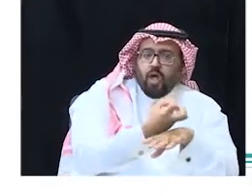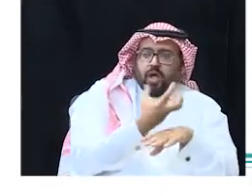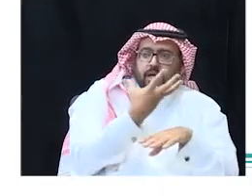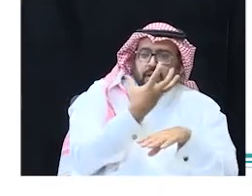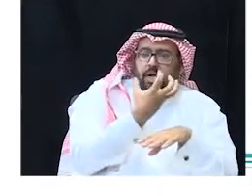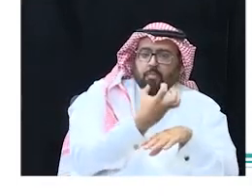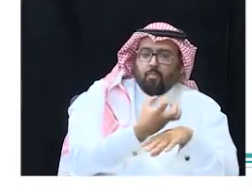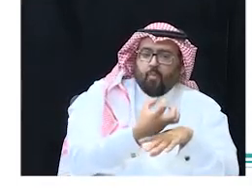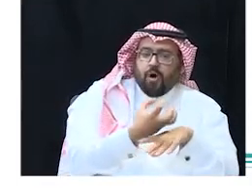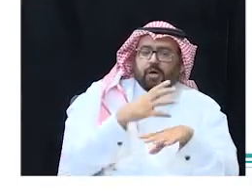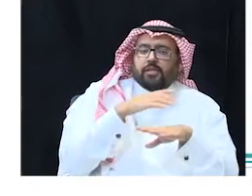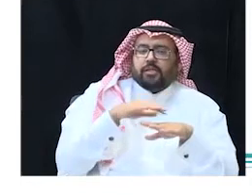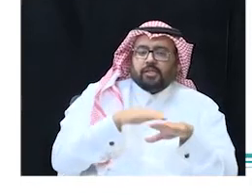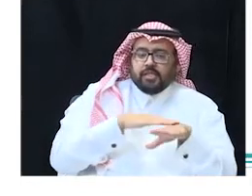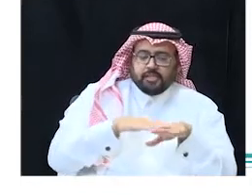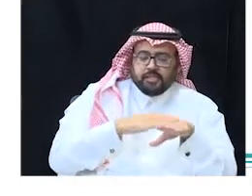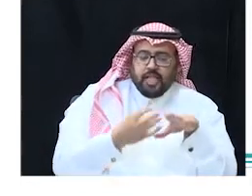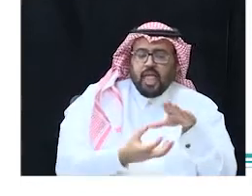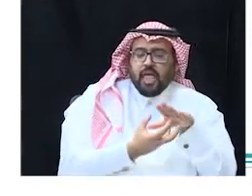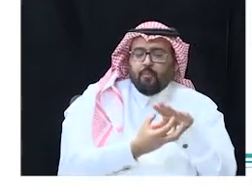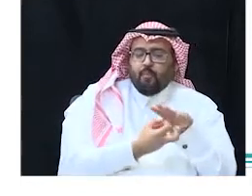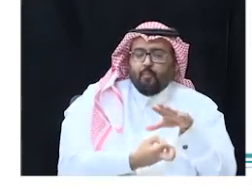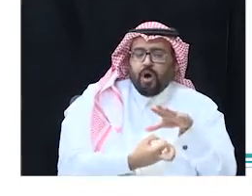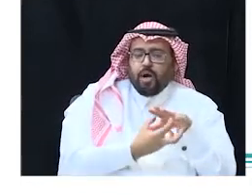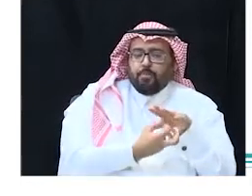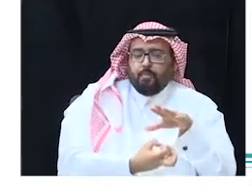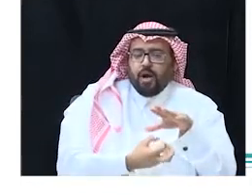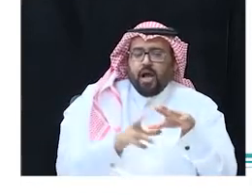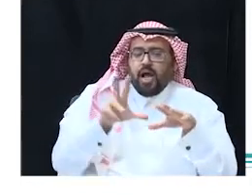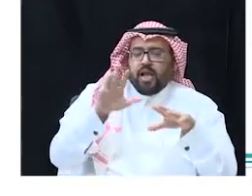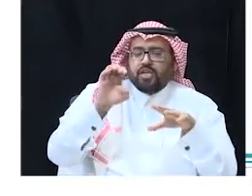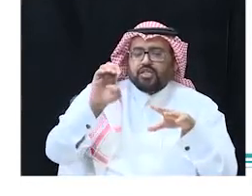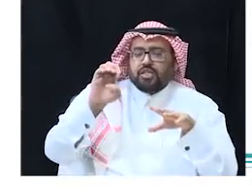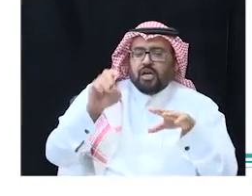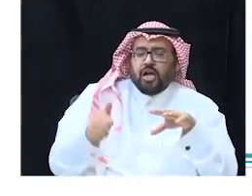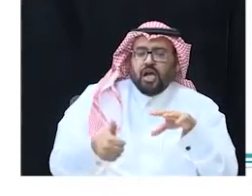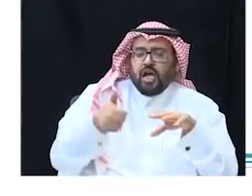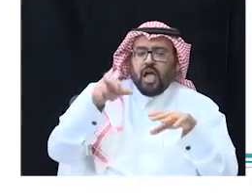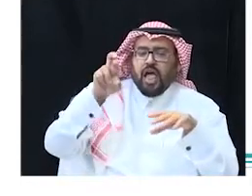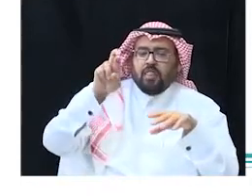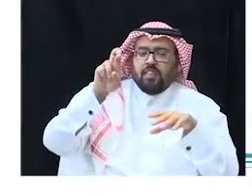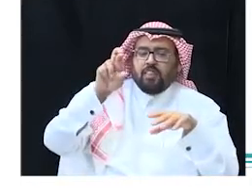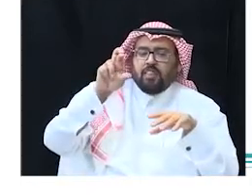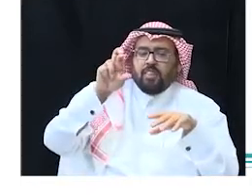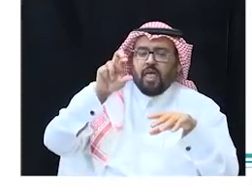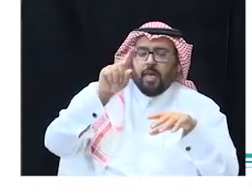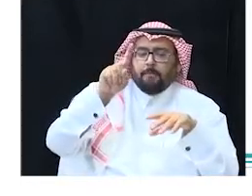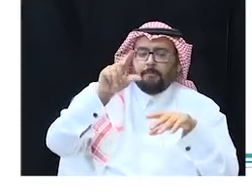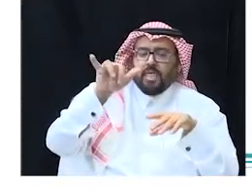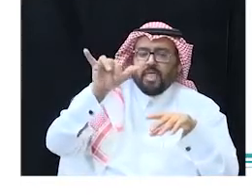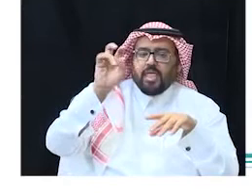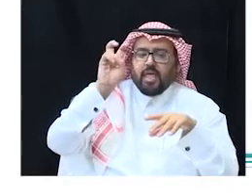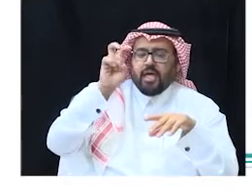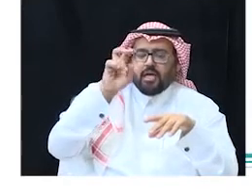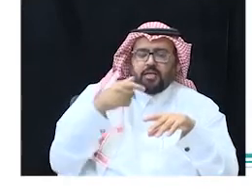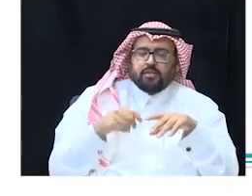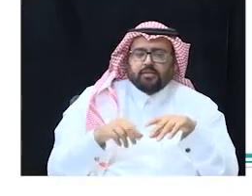القوة التي تسحب جميع الأجسام إلى الأرض هي قوة إيش؟